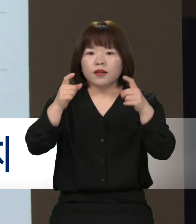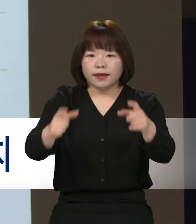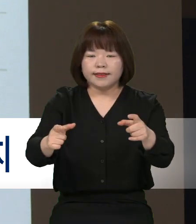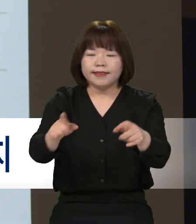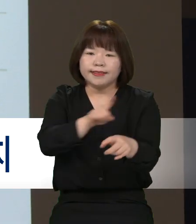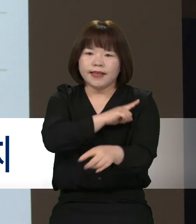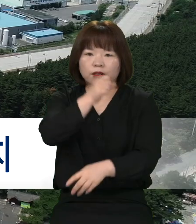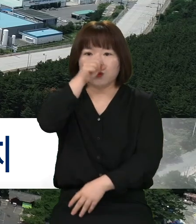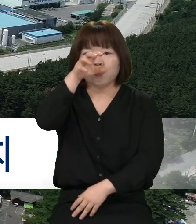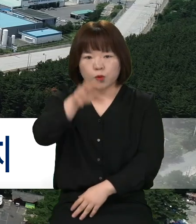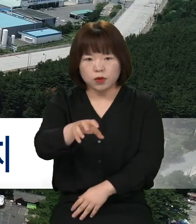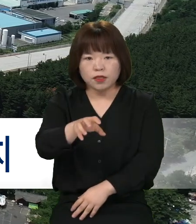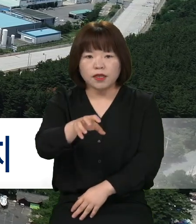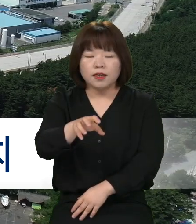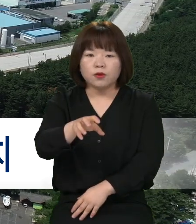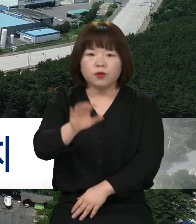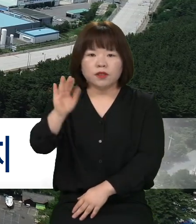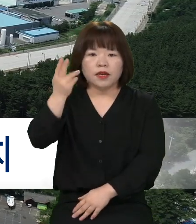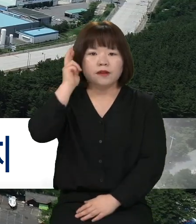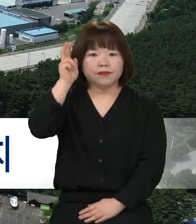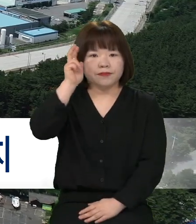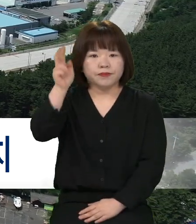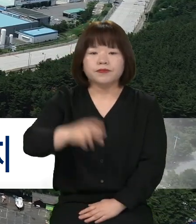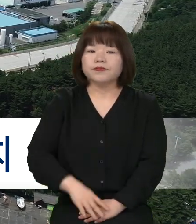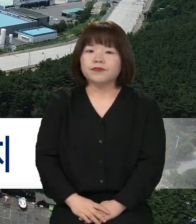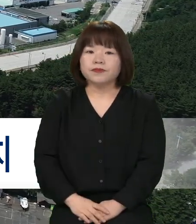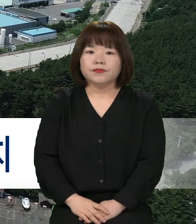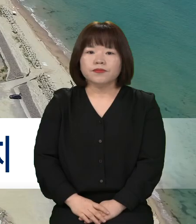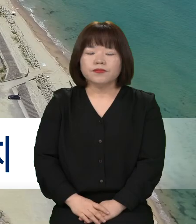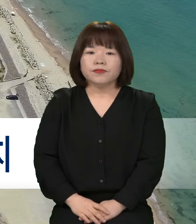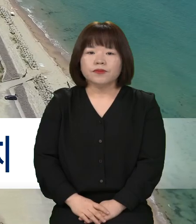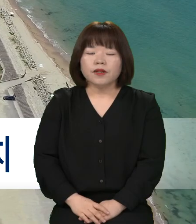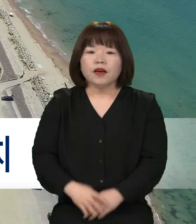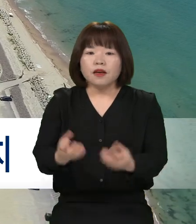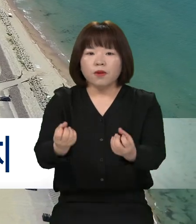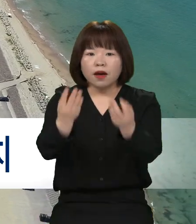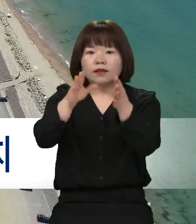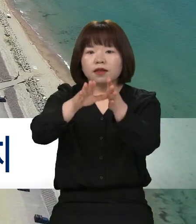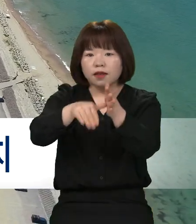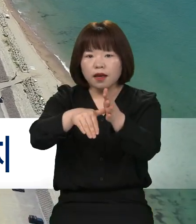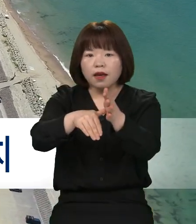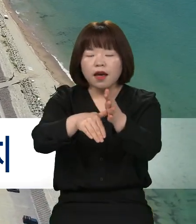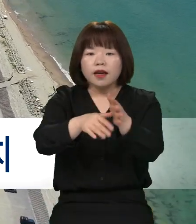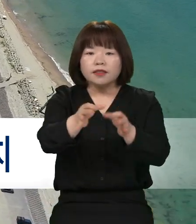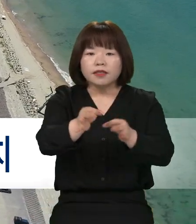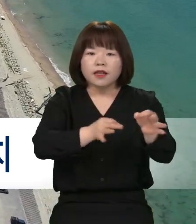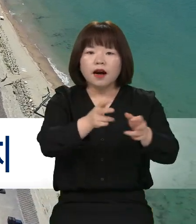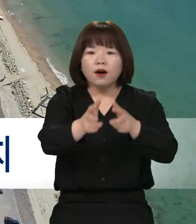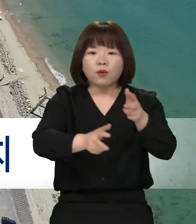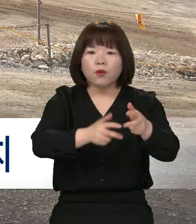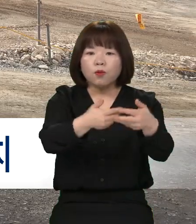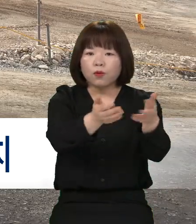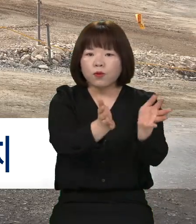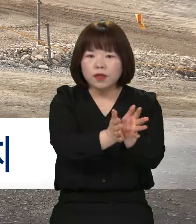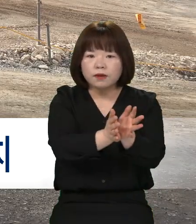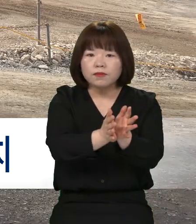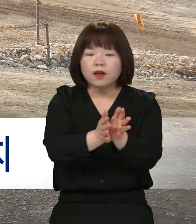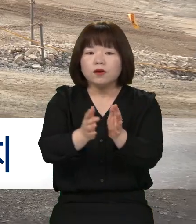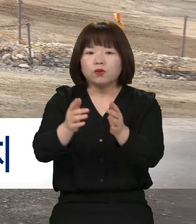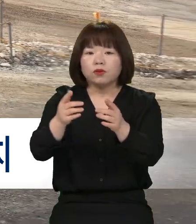최적의 도시로 자리를 확고히 할 전망입니다 한편 이날 협약식에는 포항 상공회의소를